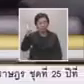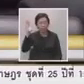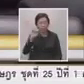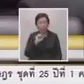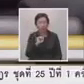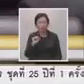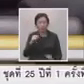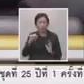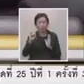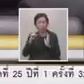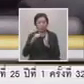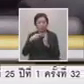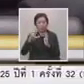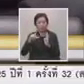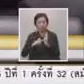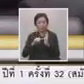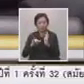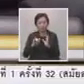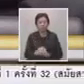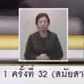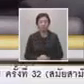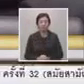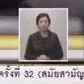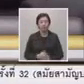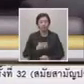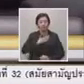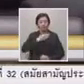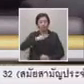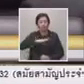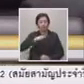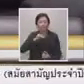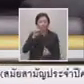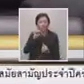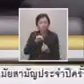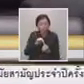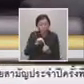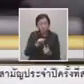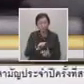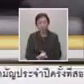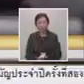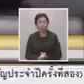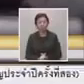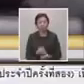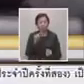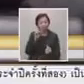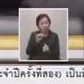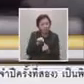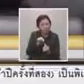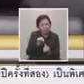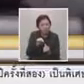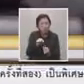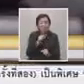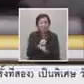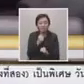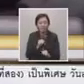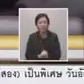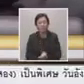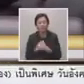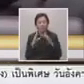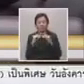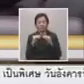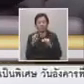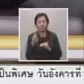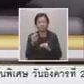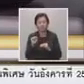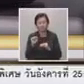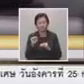ภชัยนั้นดิฉันคิดว่าเรื่องของความเหมาะสมเรื่องของสิ่งต่างๆนั้นมันสามารถควบคุมได้ในการประชุมรัฐส